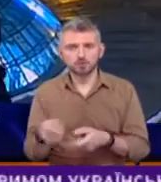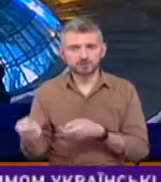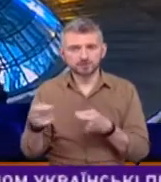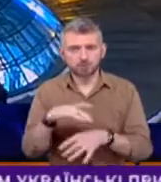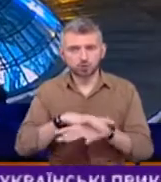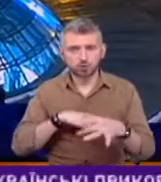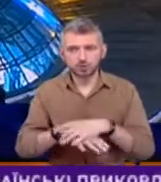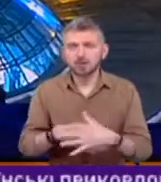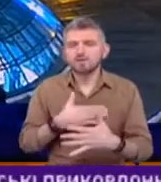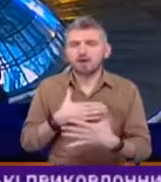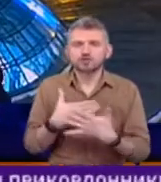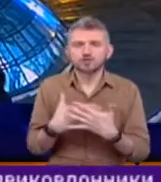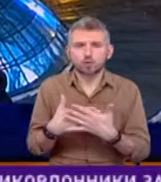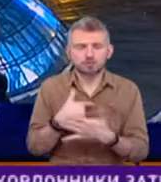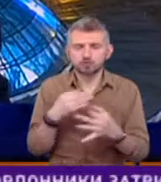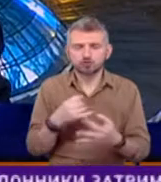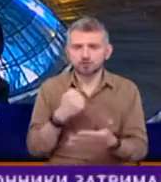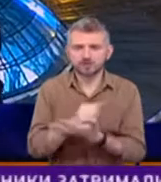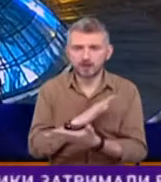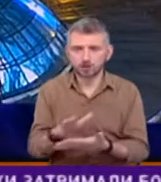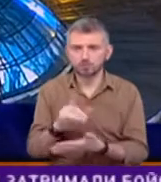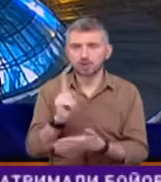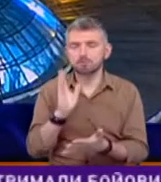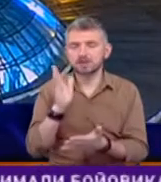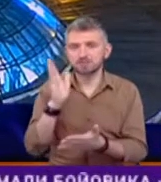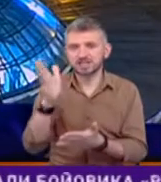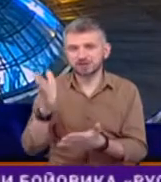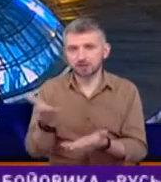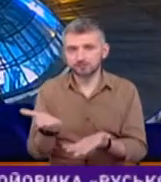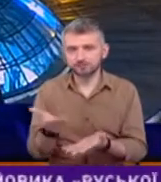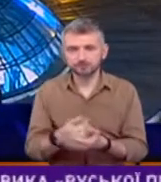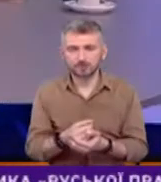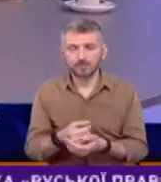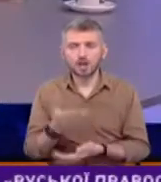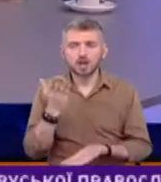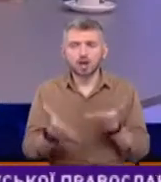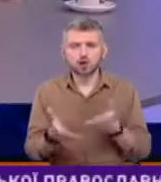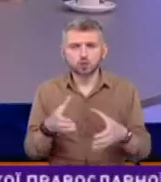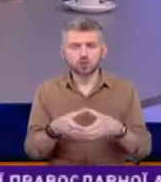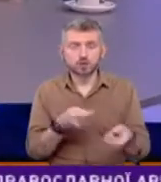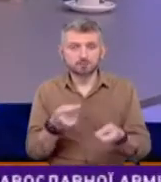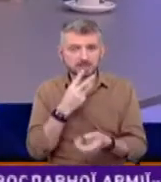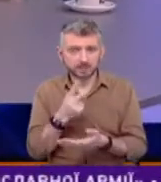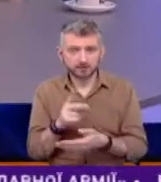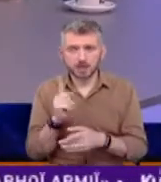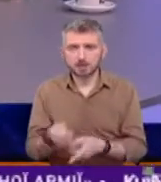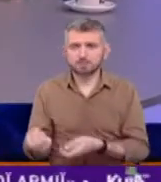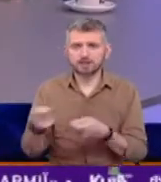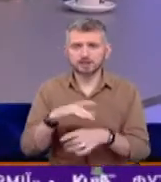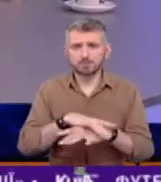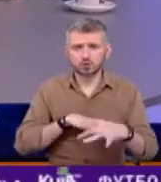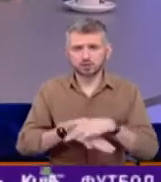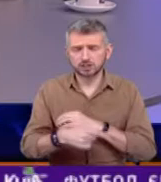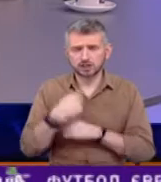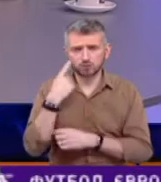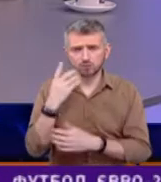полоненого. Це наші здогадки, ми нічого не стверджуємо, але перспективи логічні. Тоді... Якщо штабісти дивляться, але привезення полонених, я